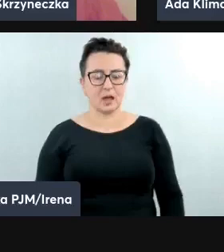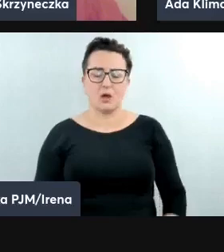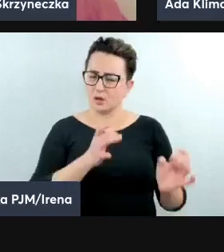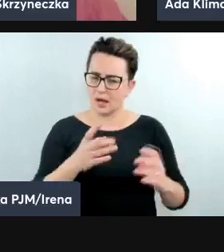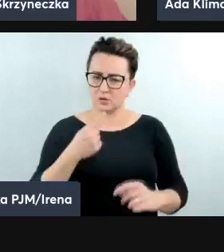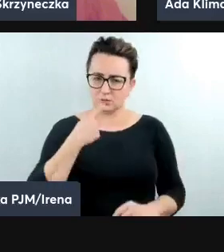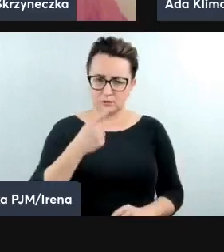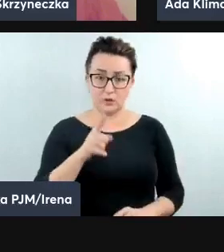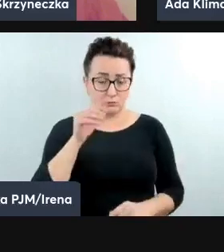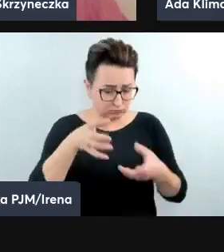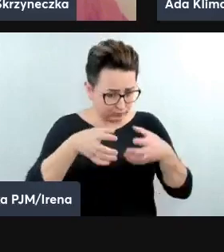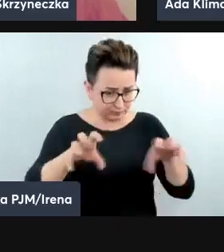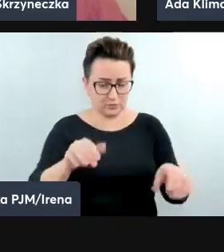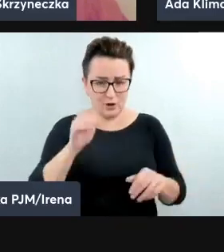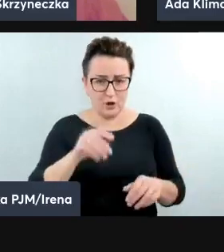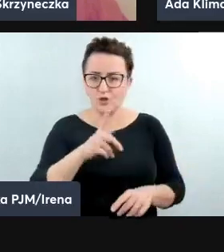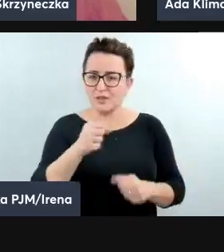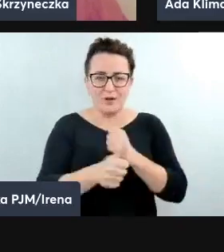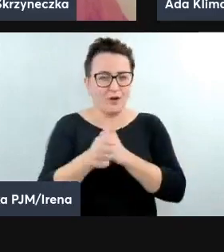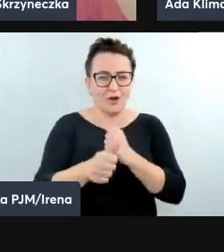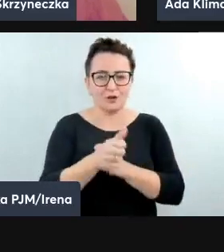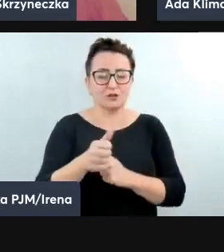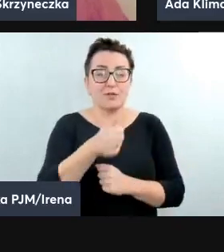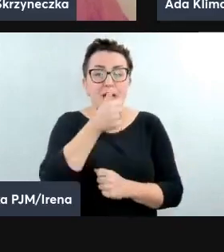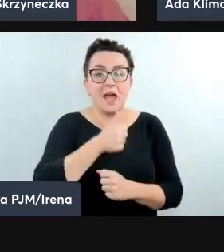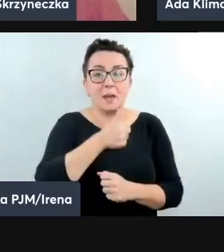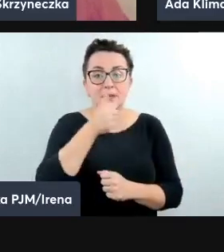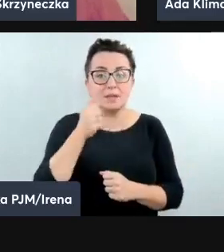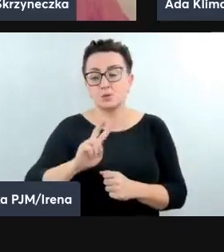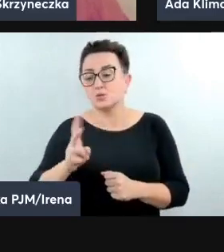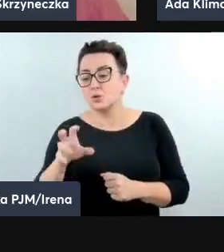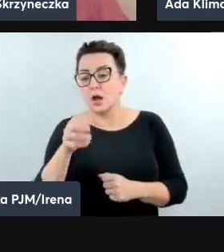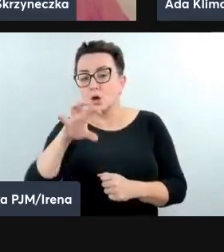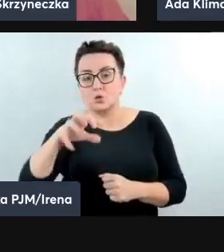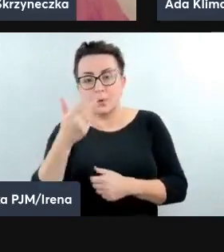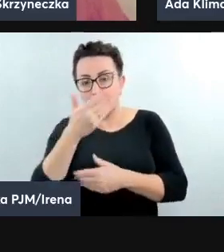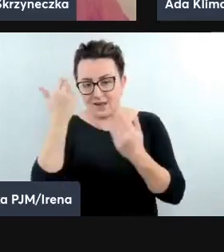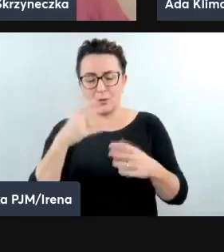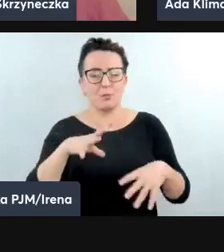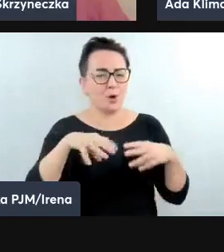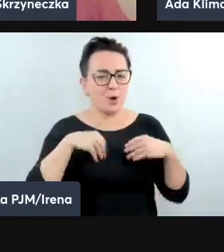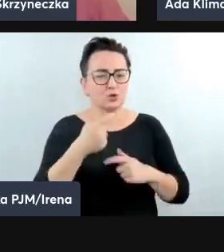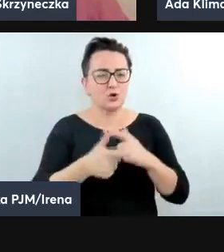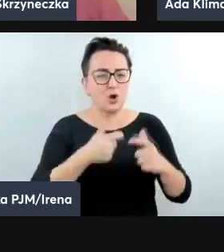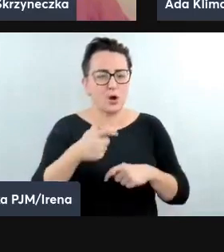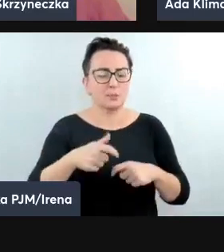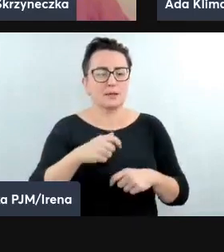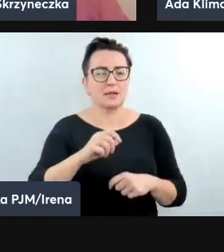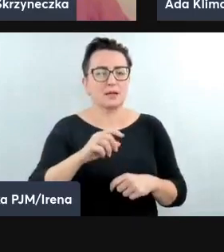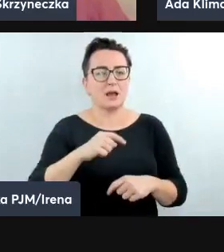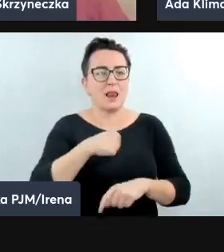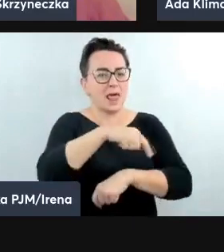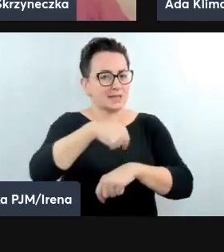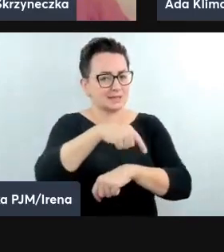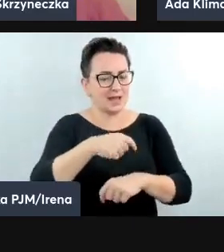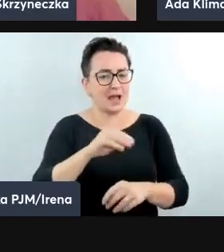informacje przed drugą grupą. Można robić lekcje z chłopakami o miesiączce i z dziewczynami o miesiączce. Akurat o miesiączce uważam, że bardzo